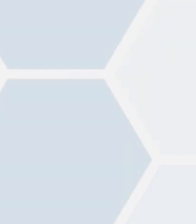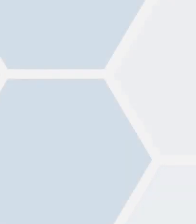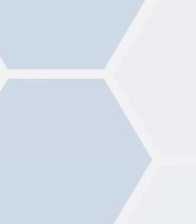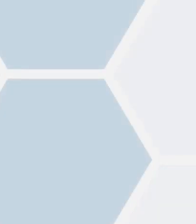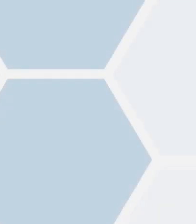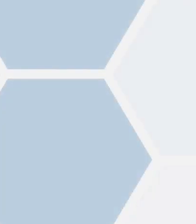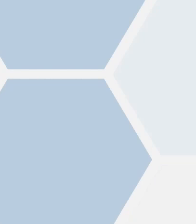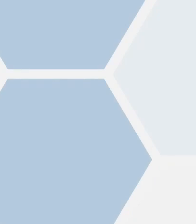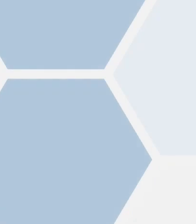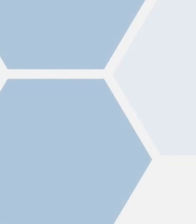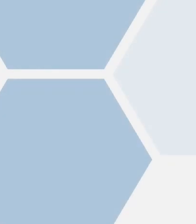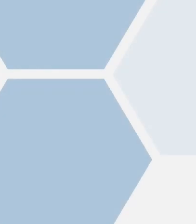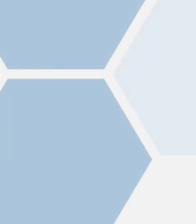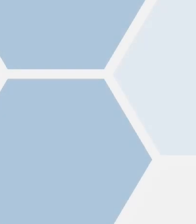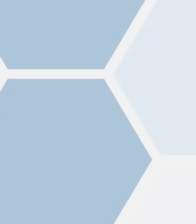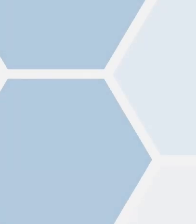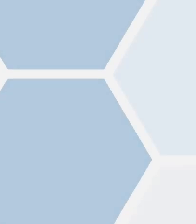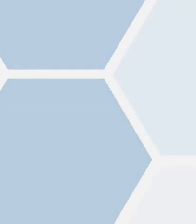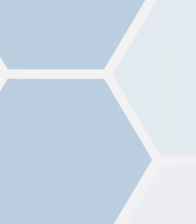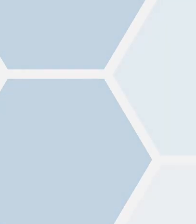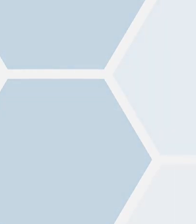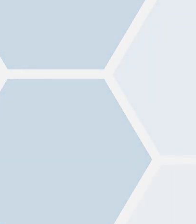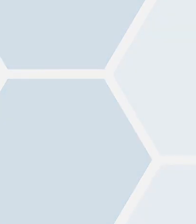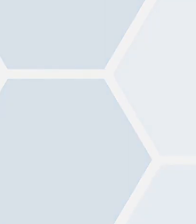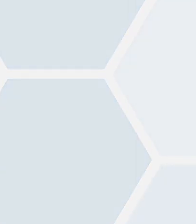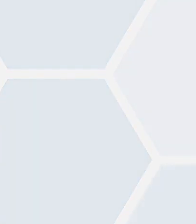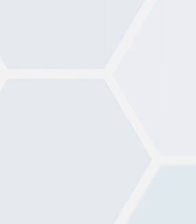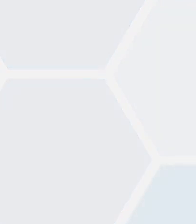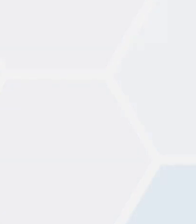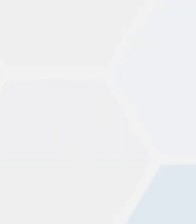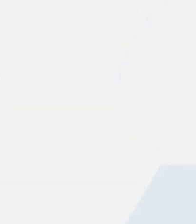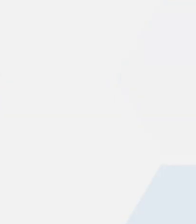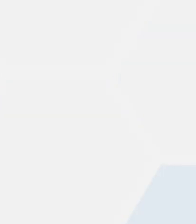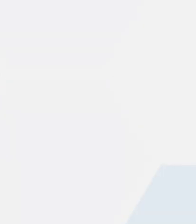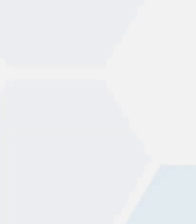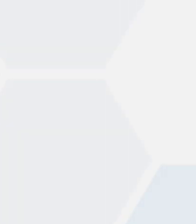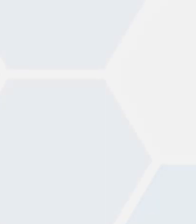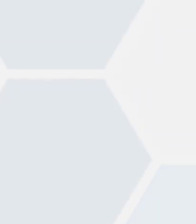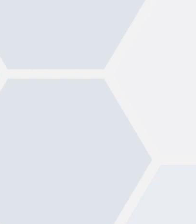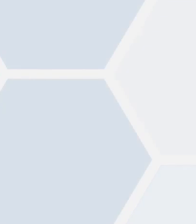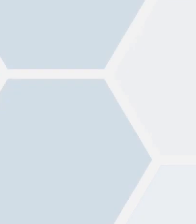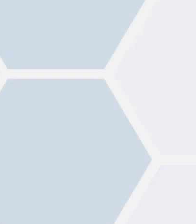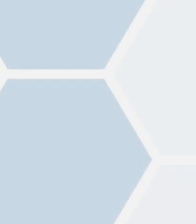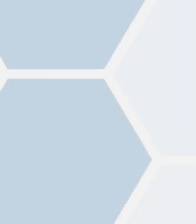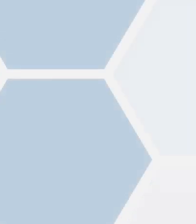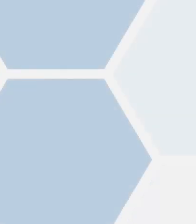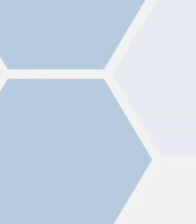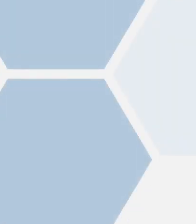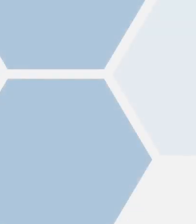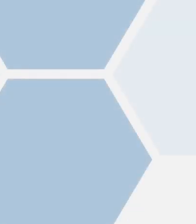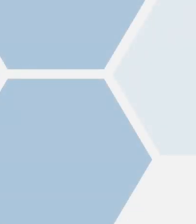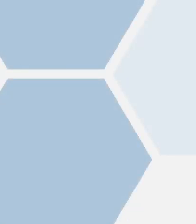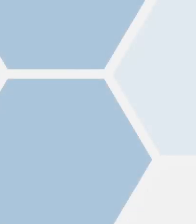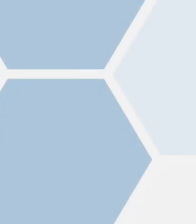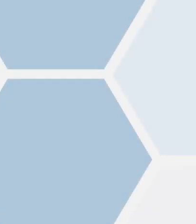आहे. फेडरेशनची अध्यक्ष आहे आणि वायरो कमिशनची मेंबर आहे. वायरो कमिशन